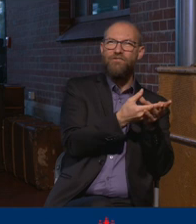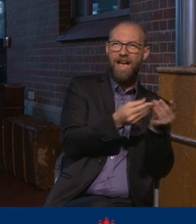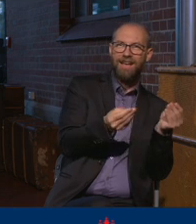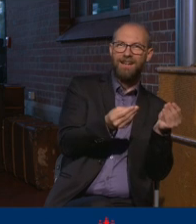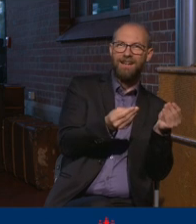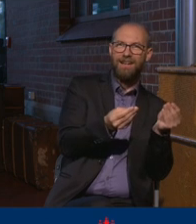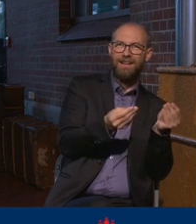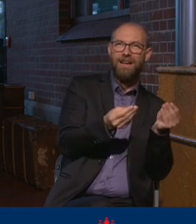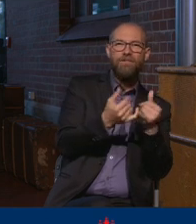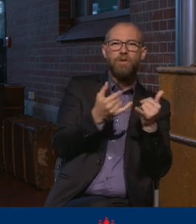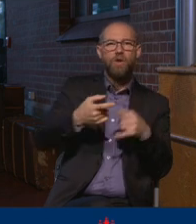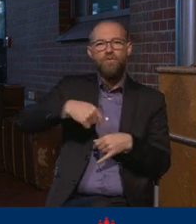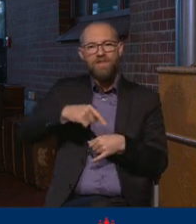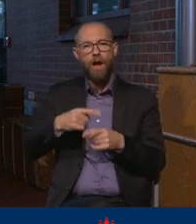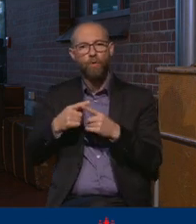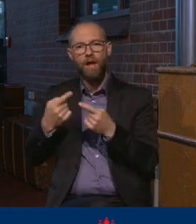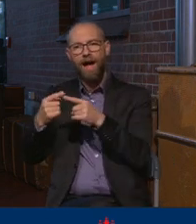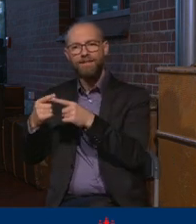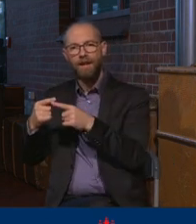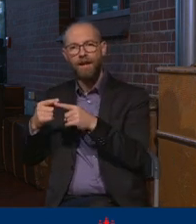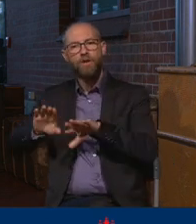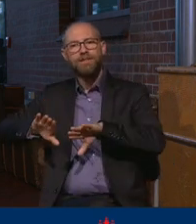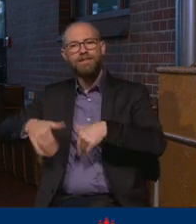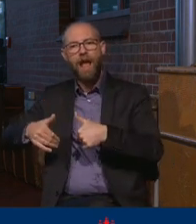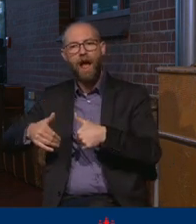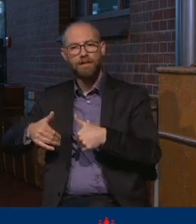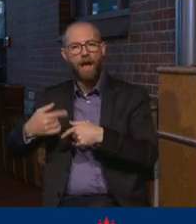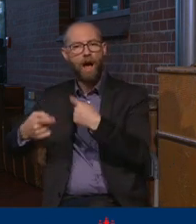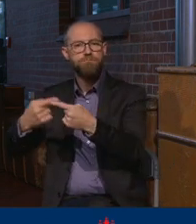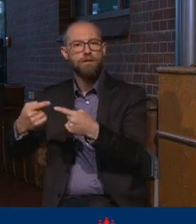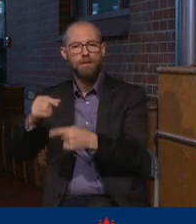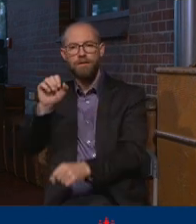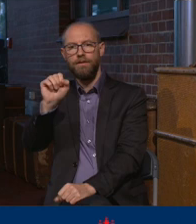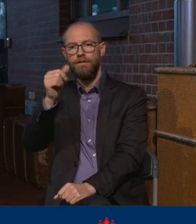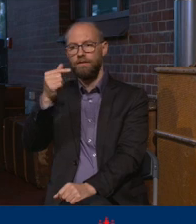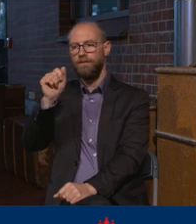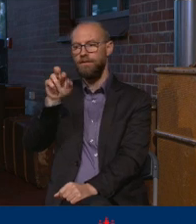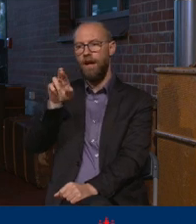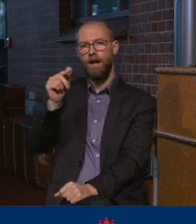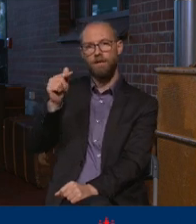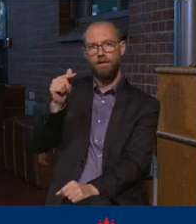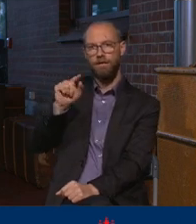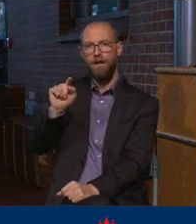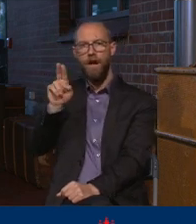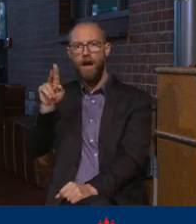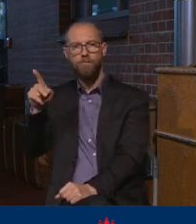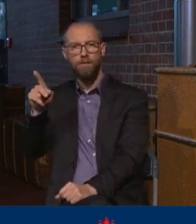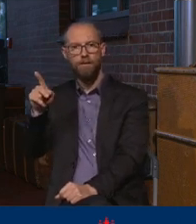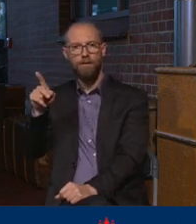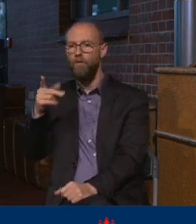der außenwelt abgeschnitten werden sollen zumindest verkehrlich der matic können sie dazu was sagen haben sie das im blick zufällig